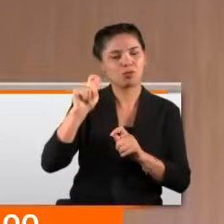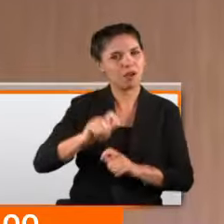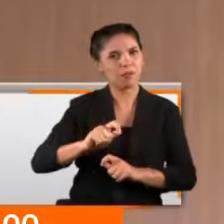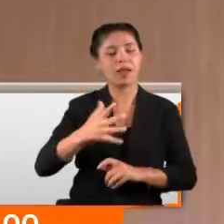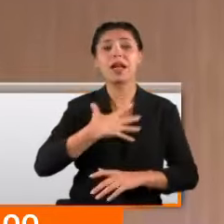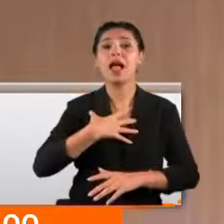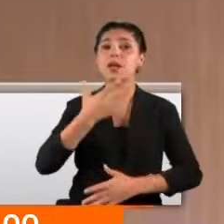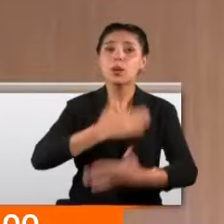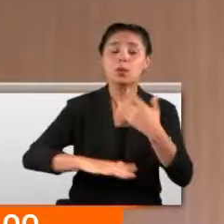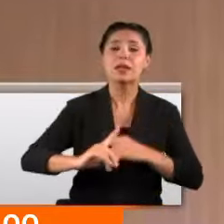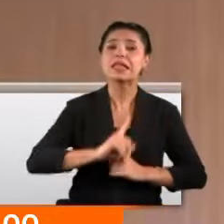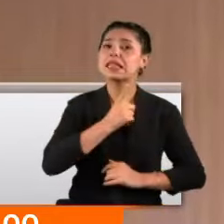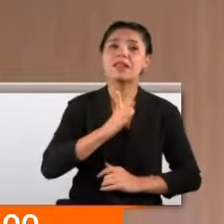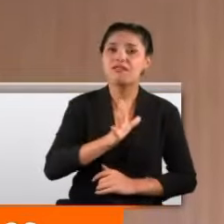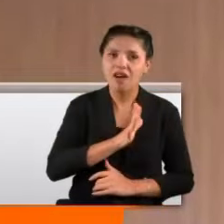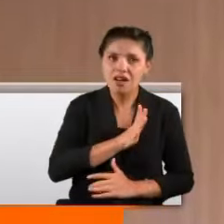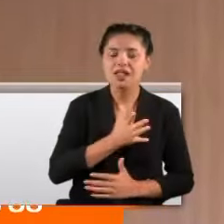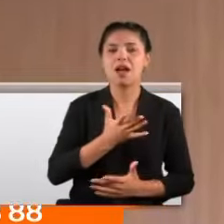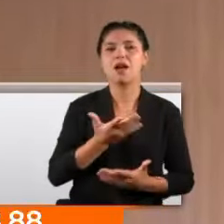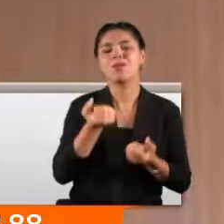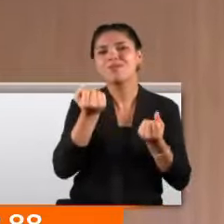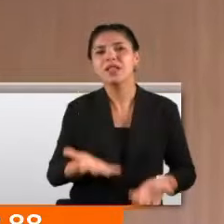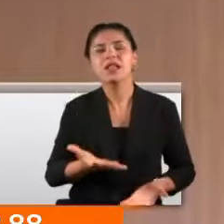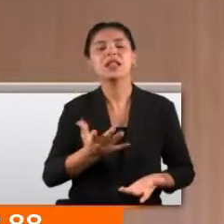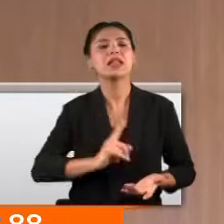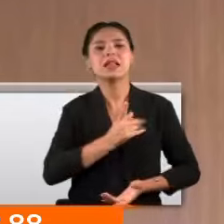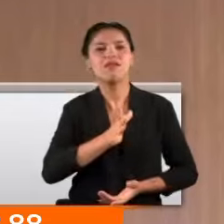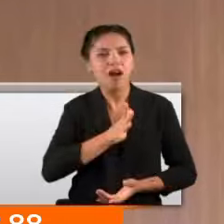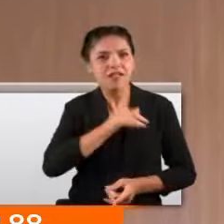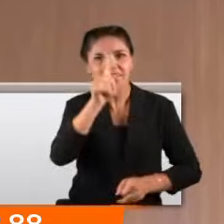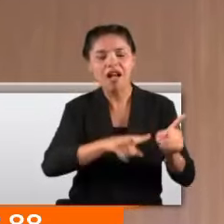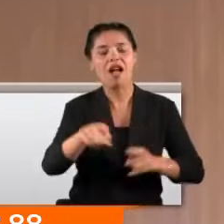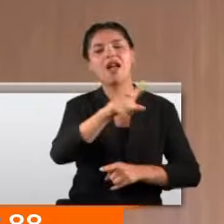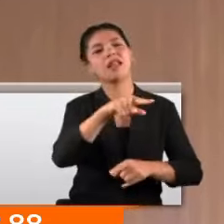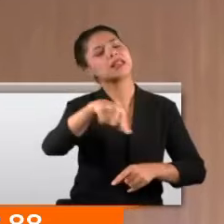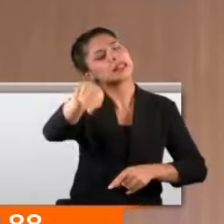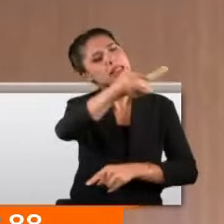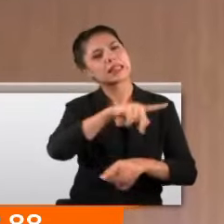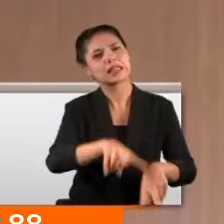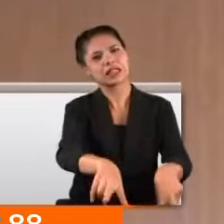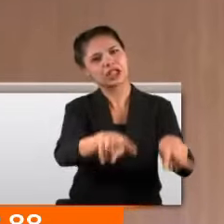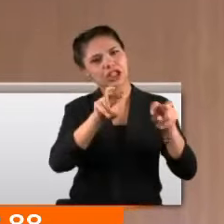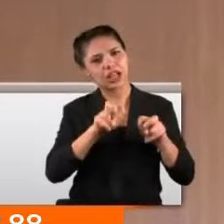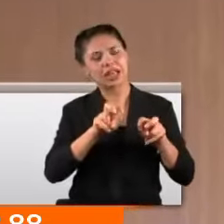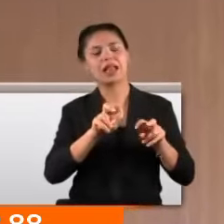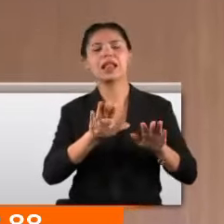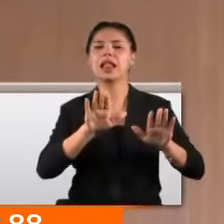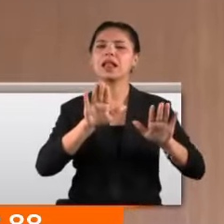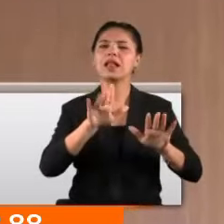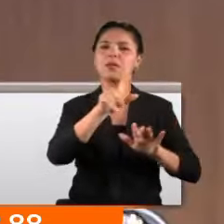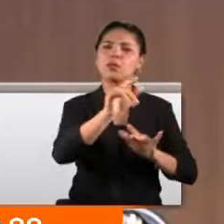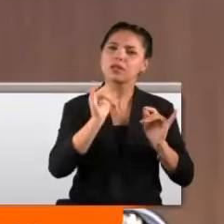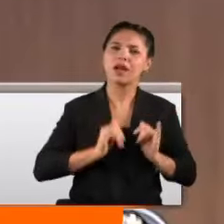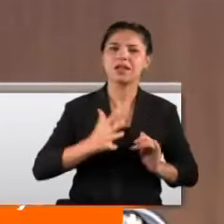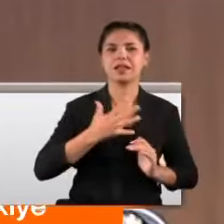varsa, bitkin hisseden varsa onlardan kenara çekilip biraz soluklanmalarını